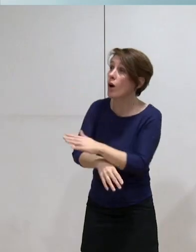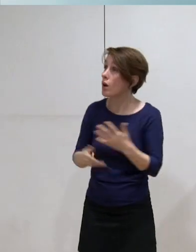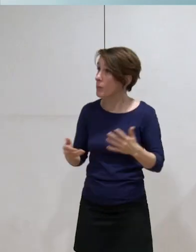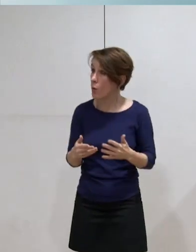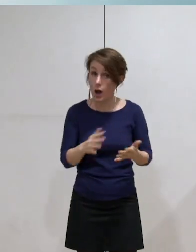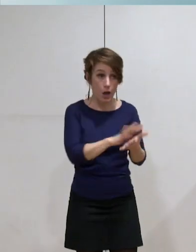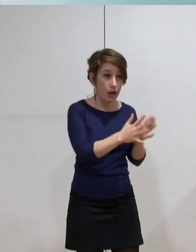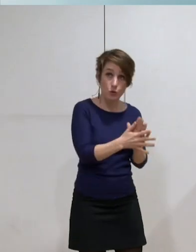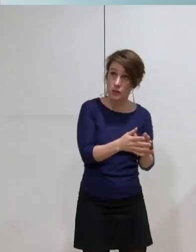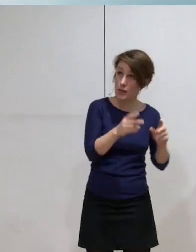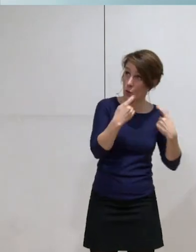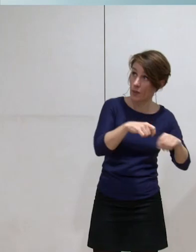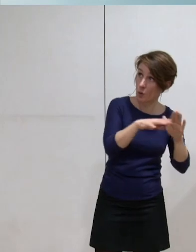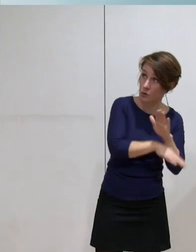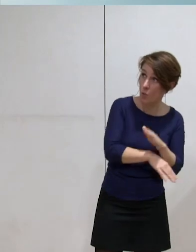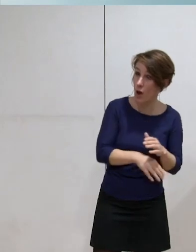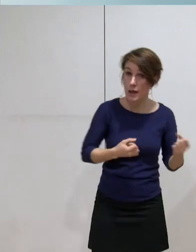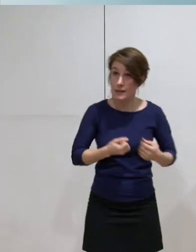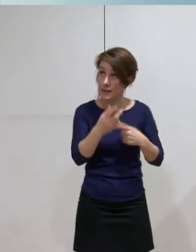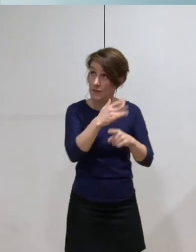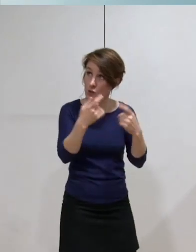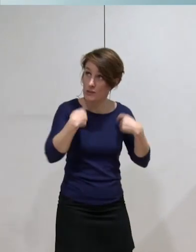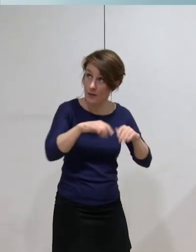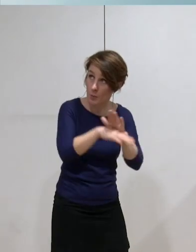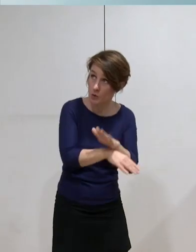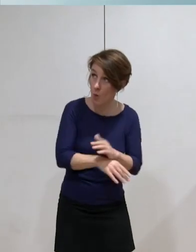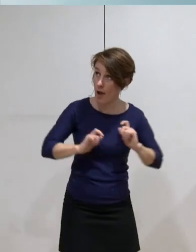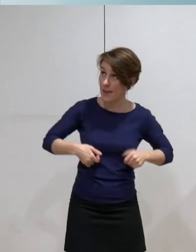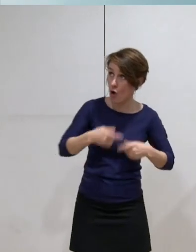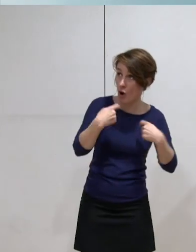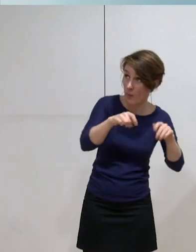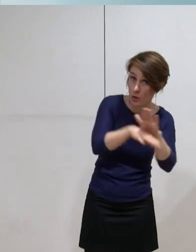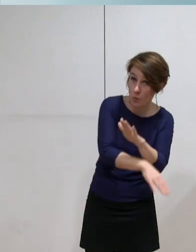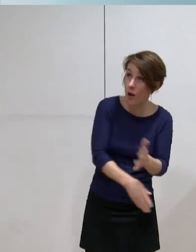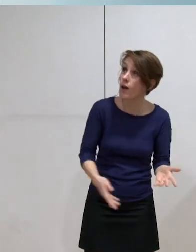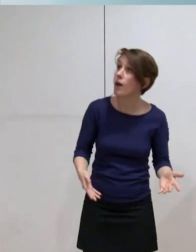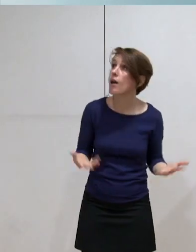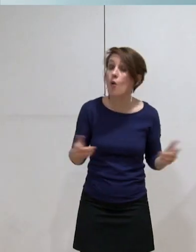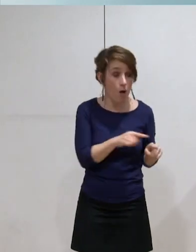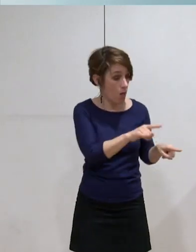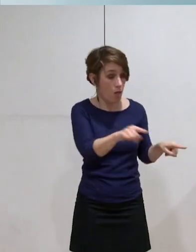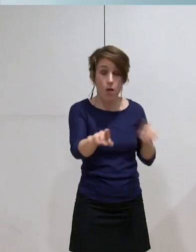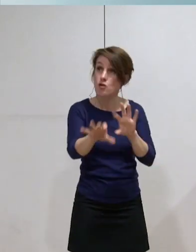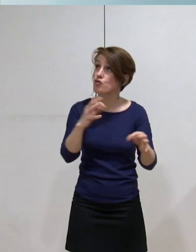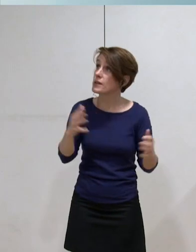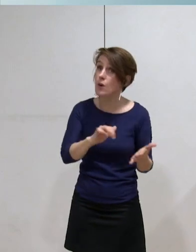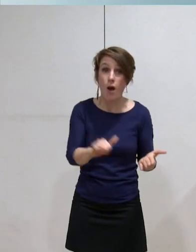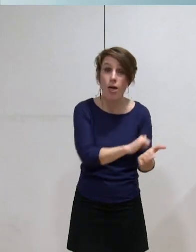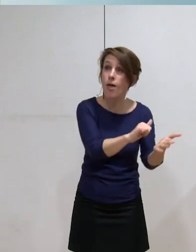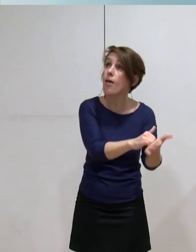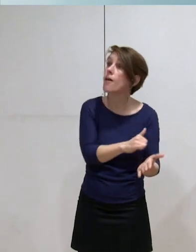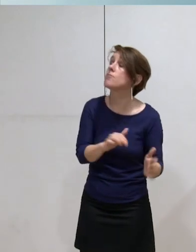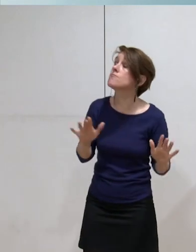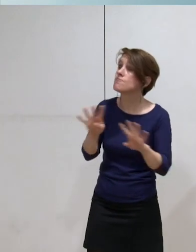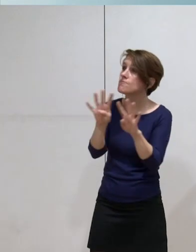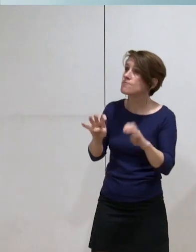associations les services sociaux les services de proximité mystère les grenobloises et les Grenoblois n'en seront pas plus